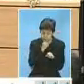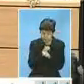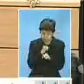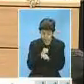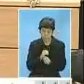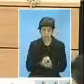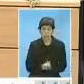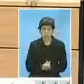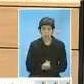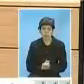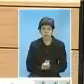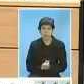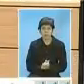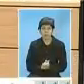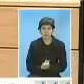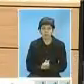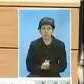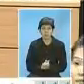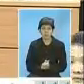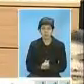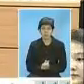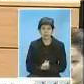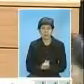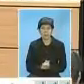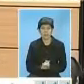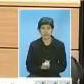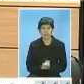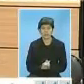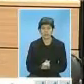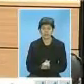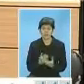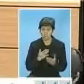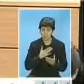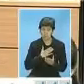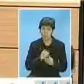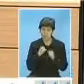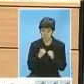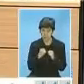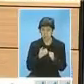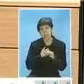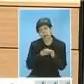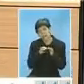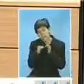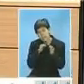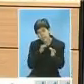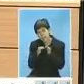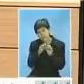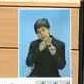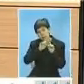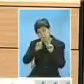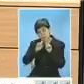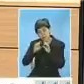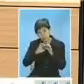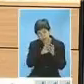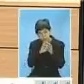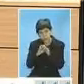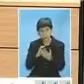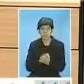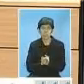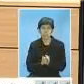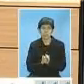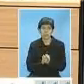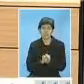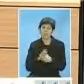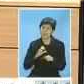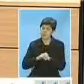ใจท่านจะเห็นนะครับว่าผมพยายามจะที่อภิปรายในหลายเรื่องเพื่อจะปกป้องสถ